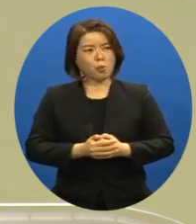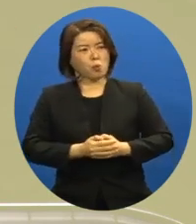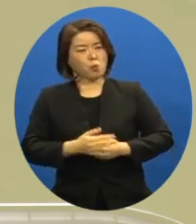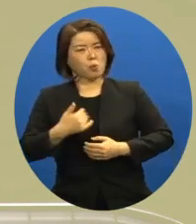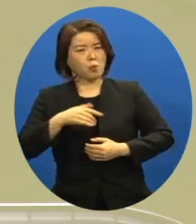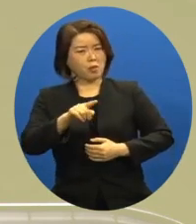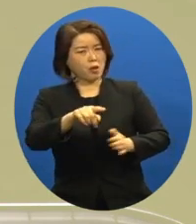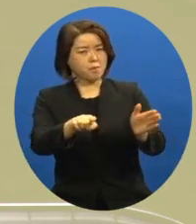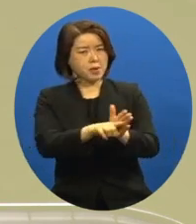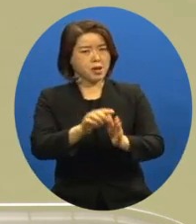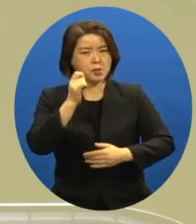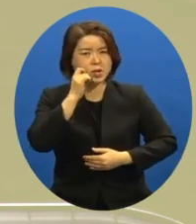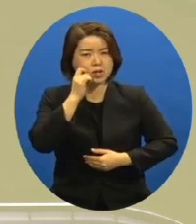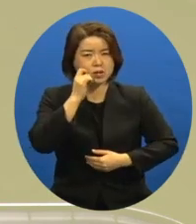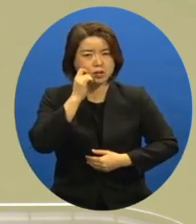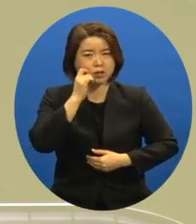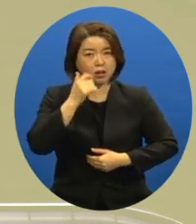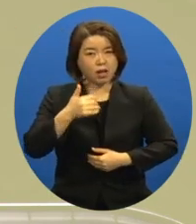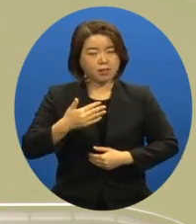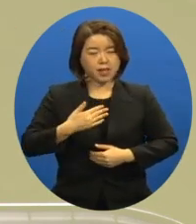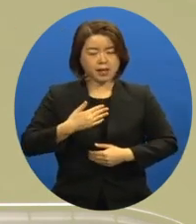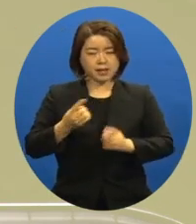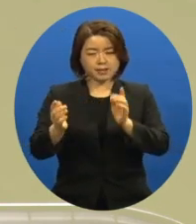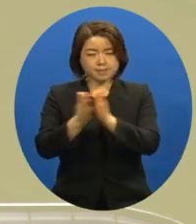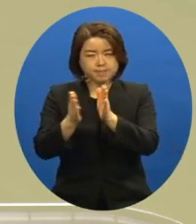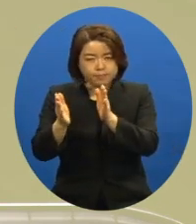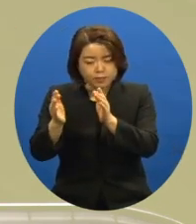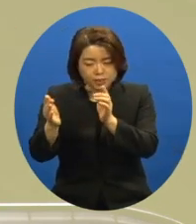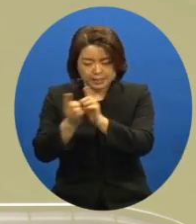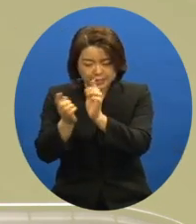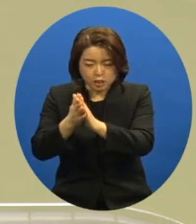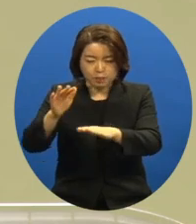절대 믿을 수가 없다. 자기 손으로 예수님의